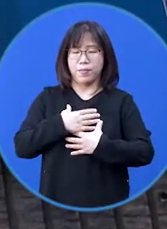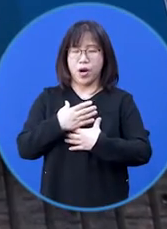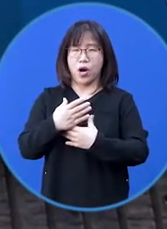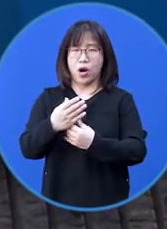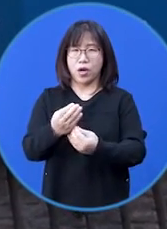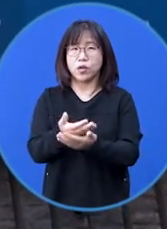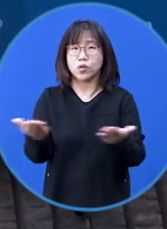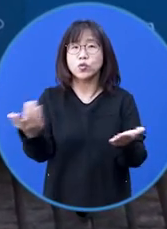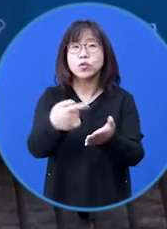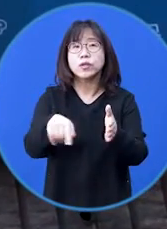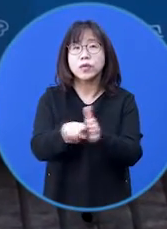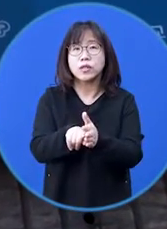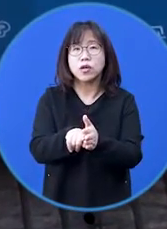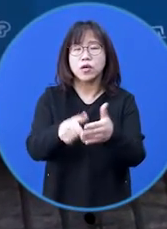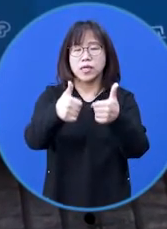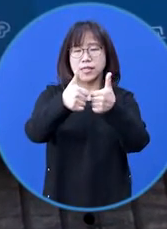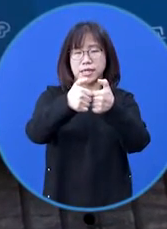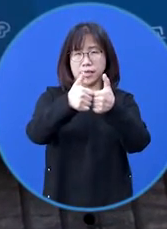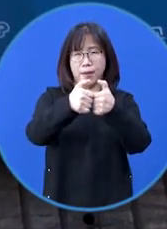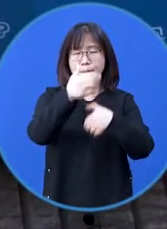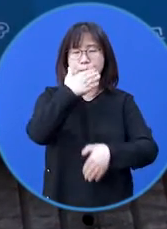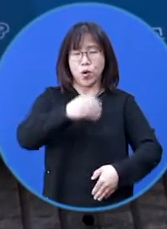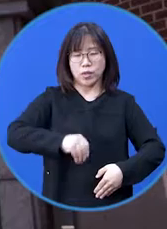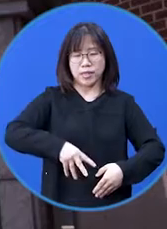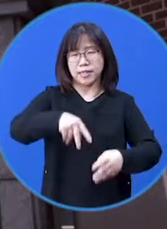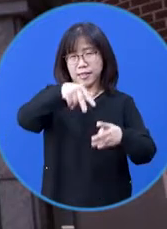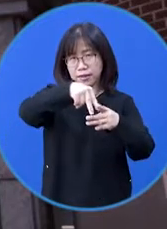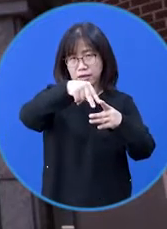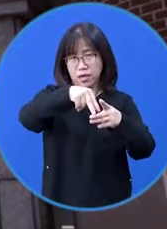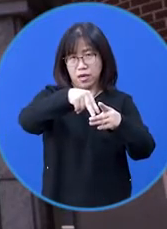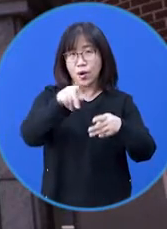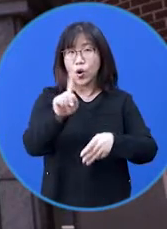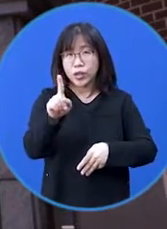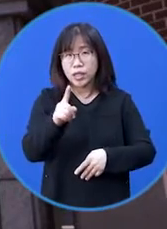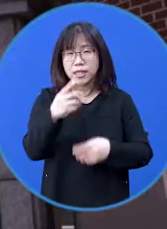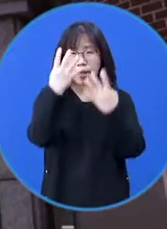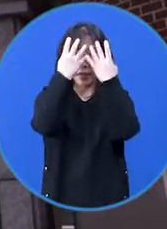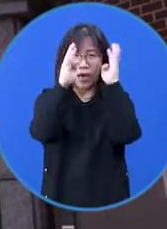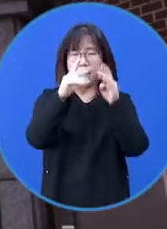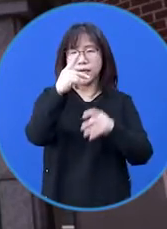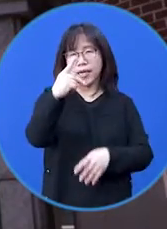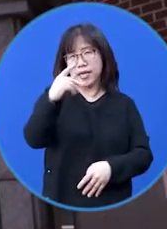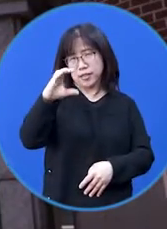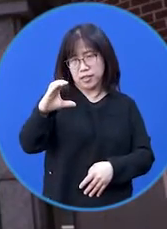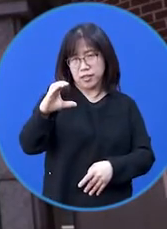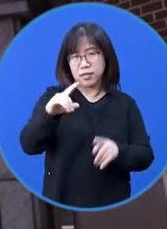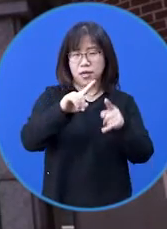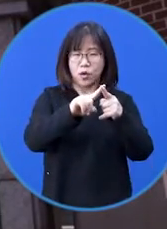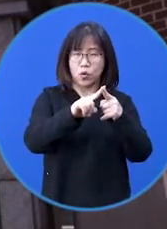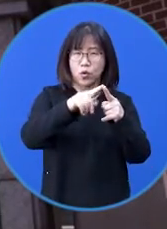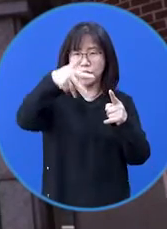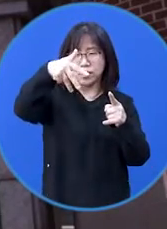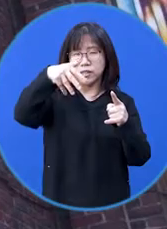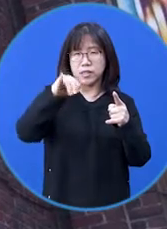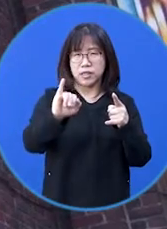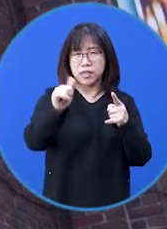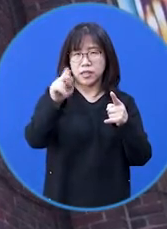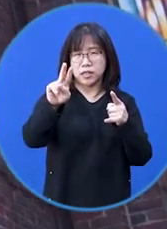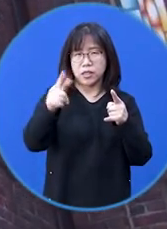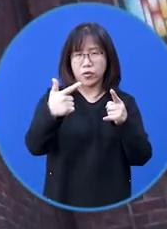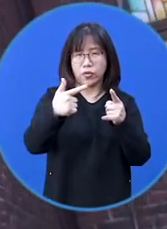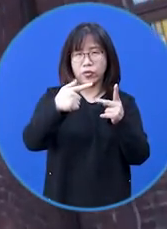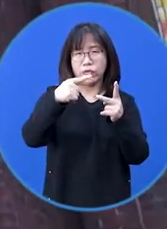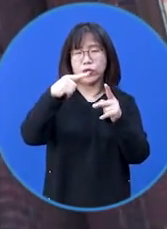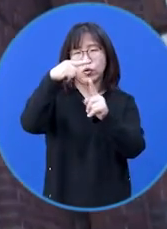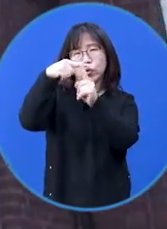제공하기 위해 청소년 상담복지센터 위탁법인인 KC대학교와 대학과 연계된 치연교회와